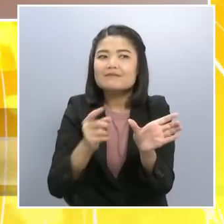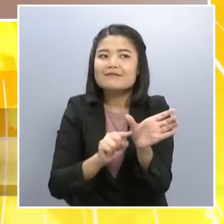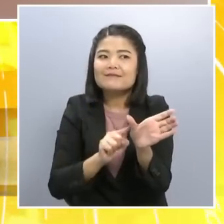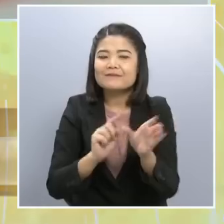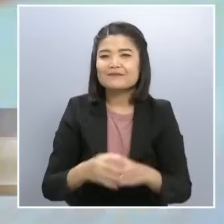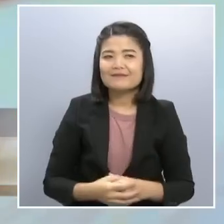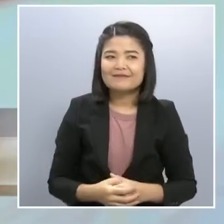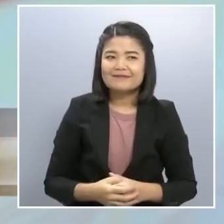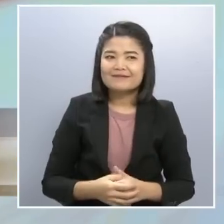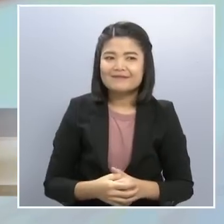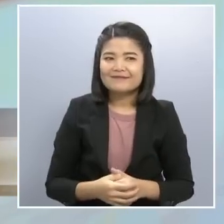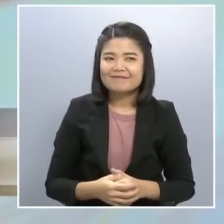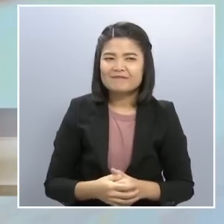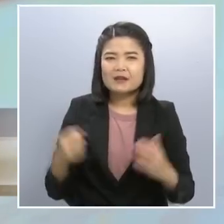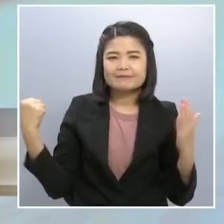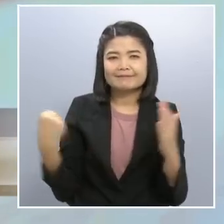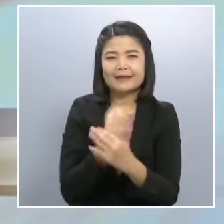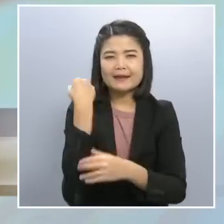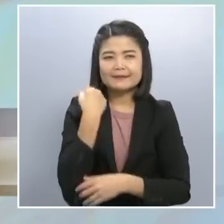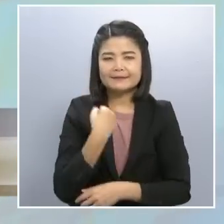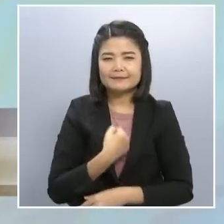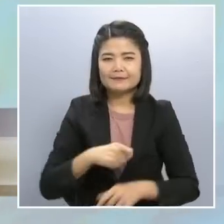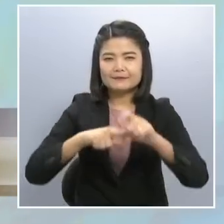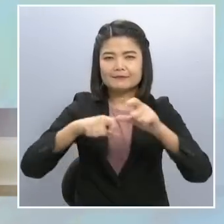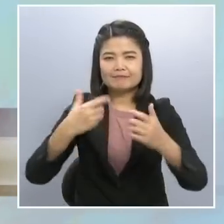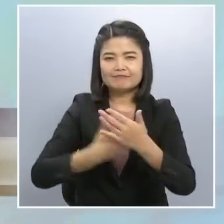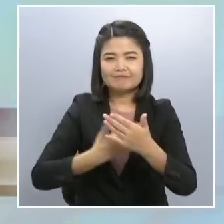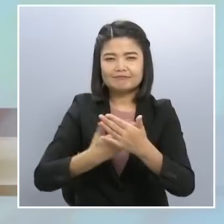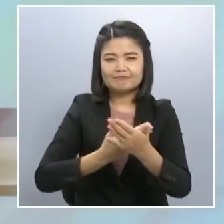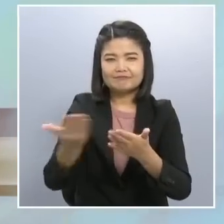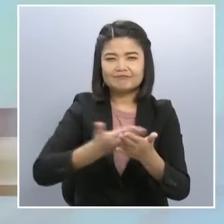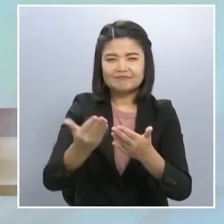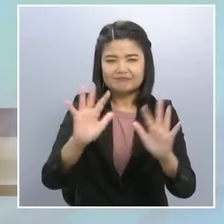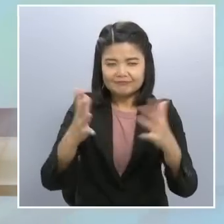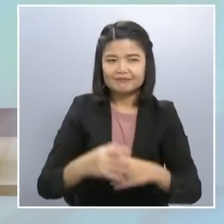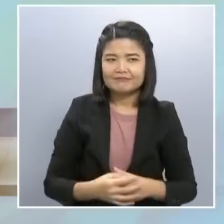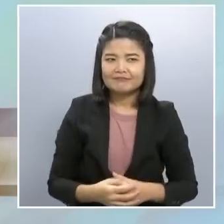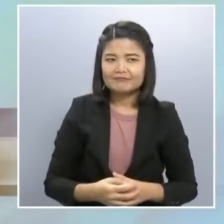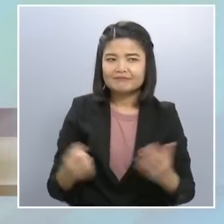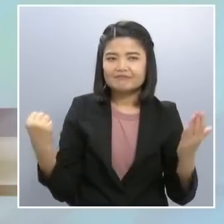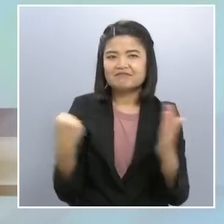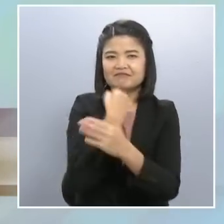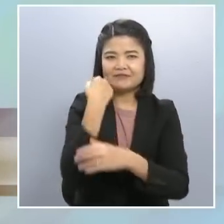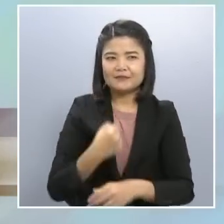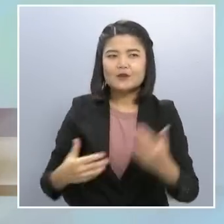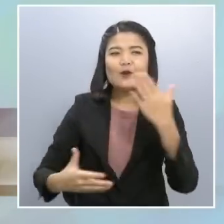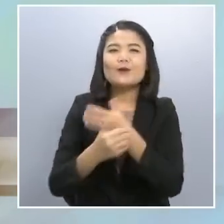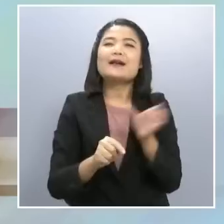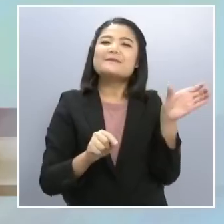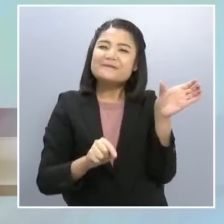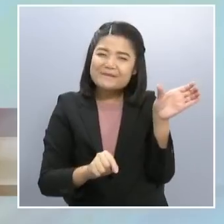ประมาณนี้คุณ เสียดายพี่เป็นคนไม่ซื้อลอตเตอรี่และยังถือหลักอย่างนั้นอยู่ ก็เลยไม่มีโอกาสที่จะมา